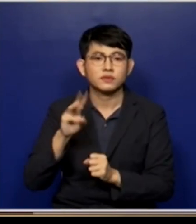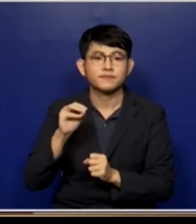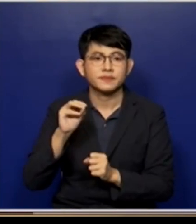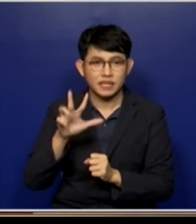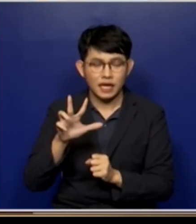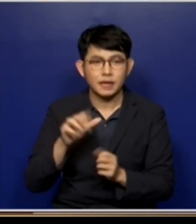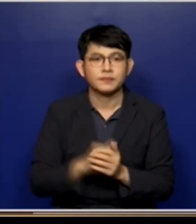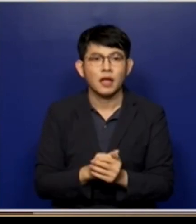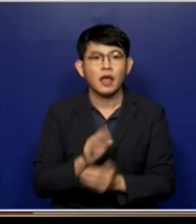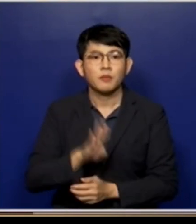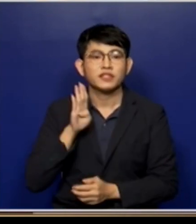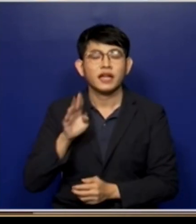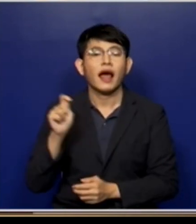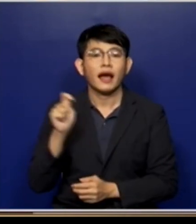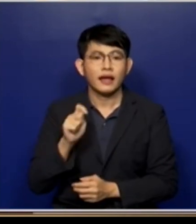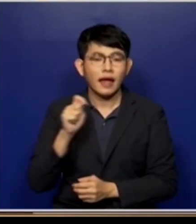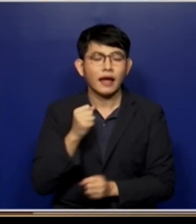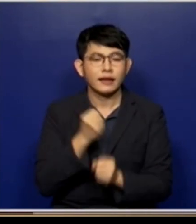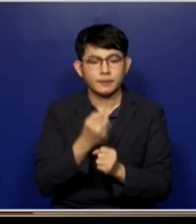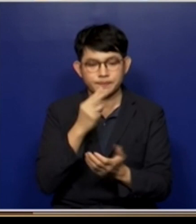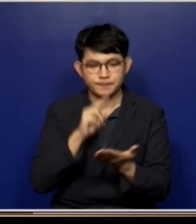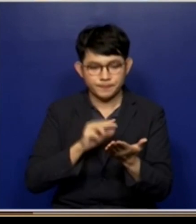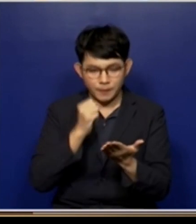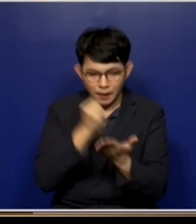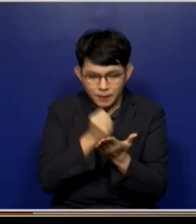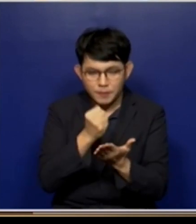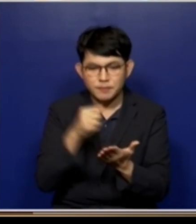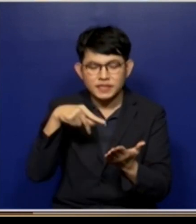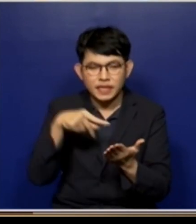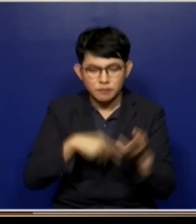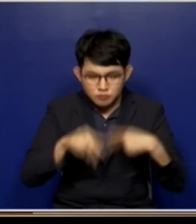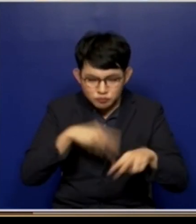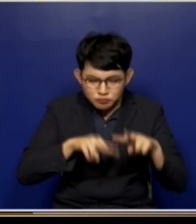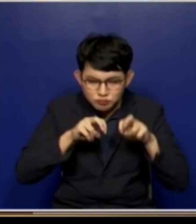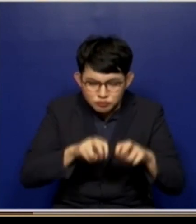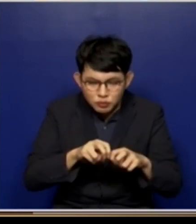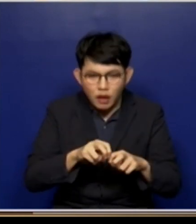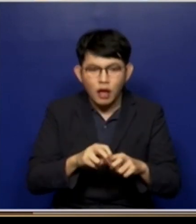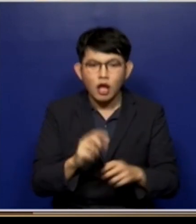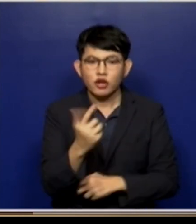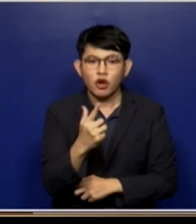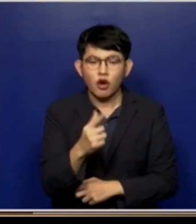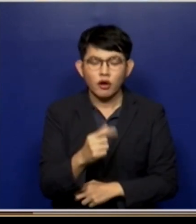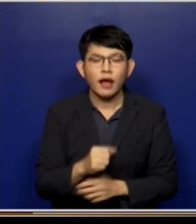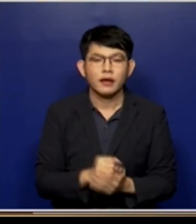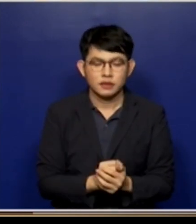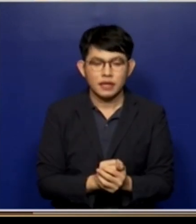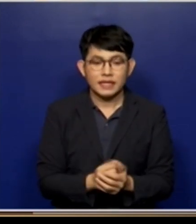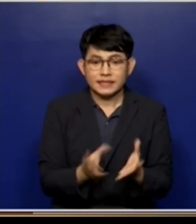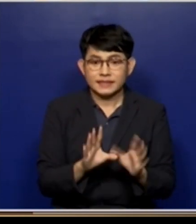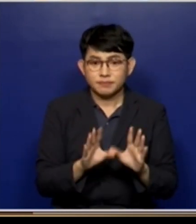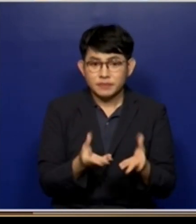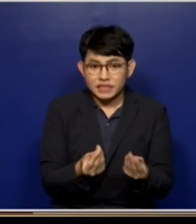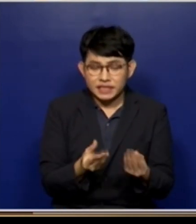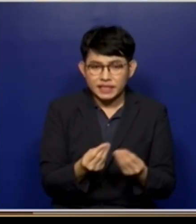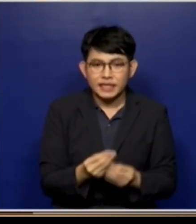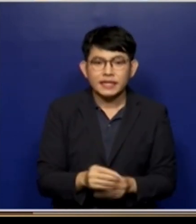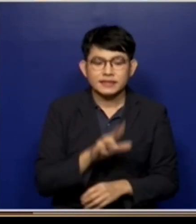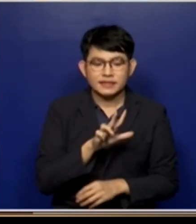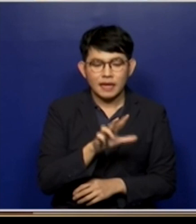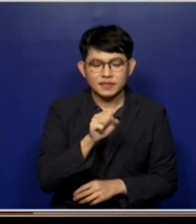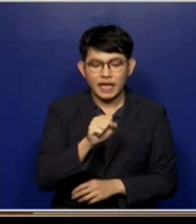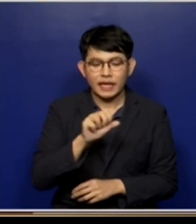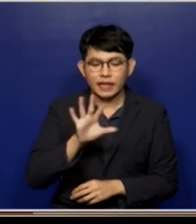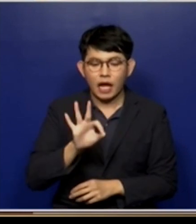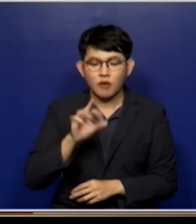บริษัทอัคราได้รับอาชญาบัตรพิเศษสำรวจได้ทองคำจำนวน 44แปลงเนื้อที่ทั้งหมดขวา390000